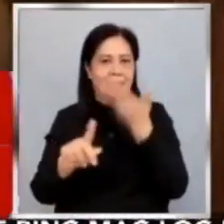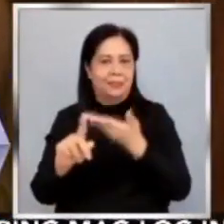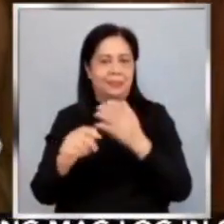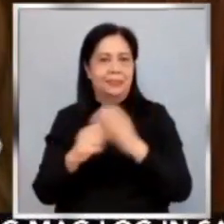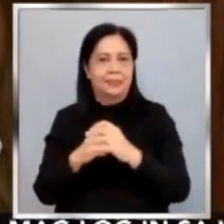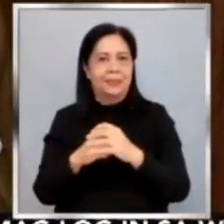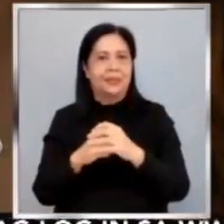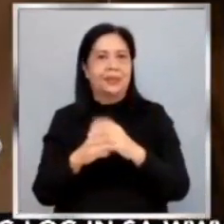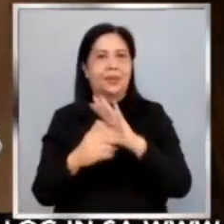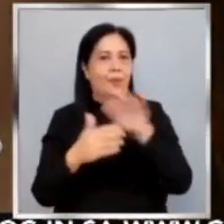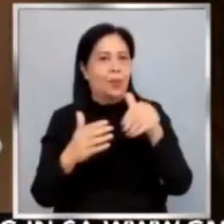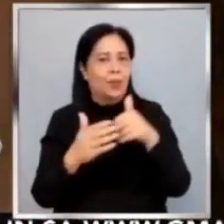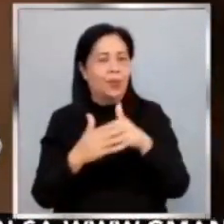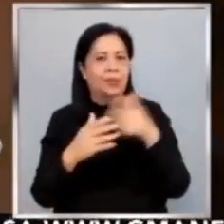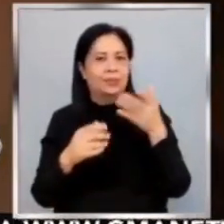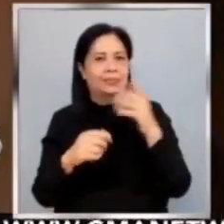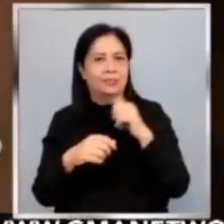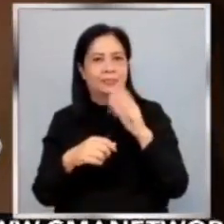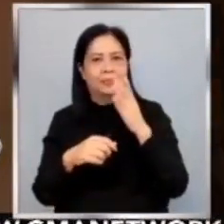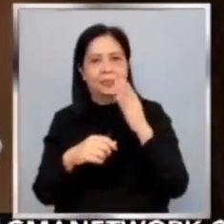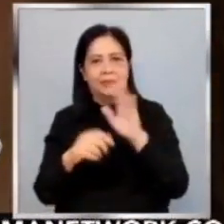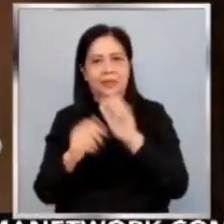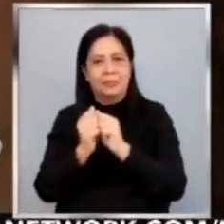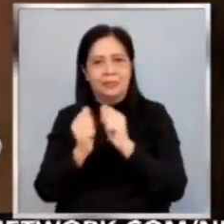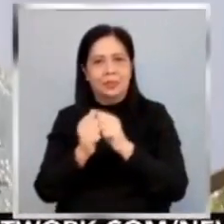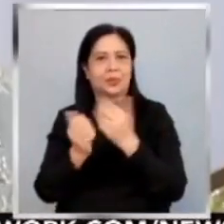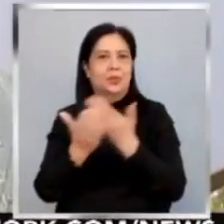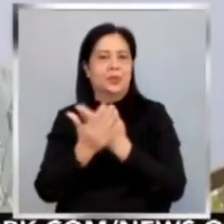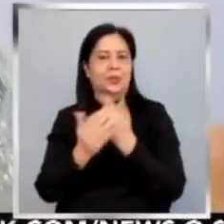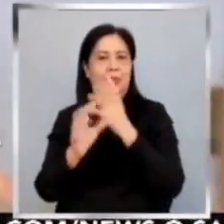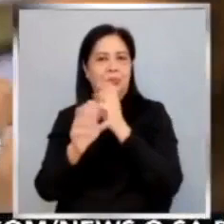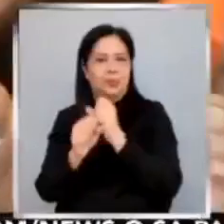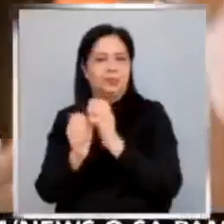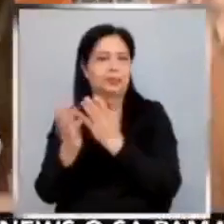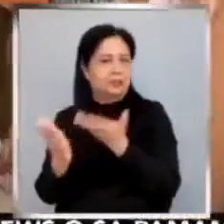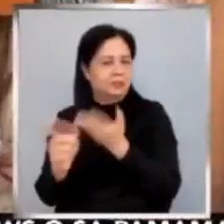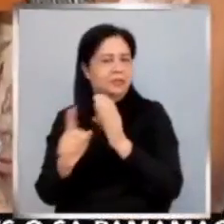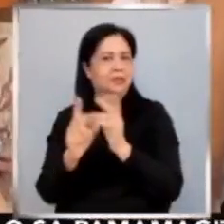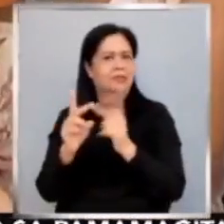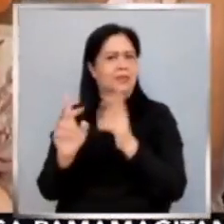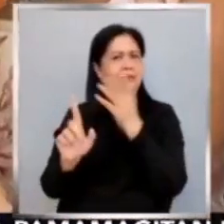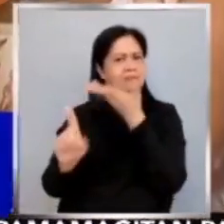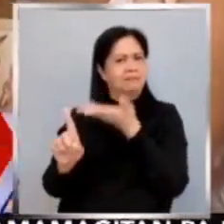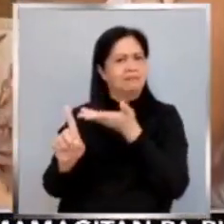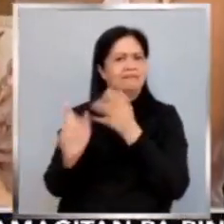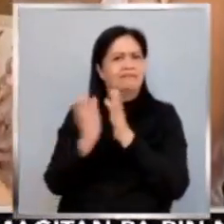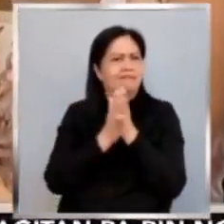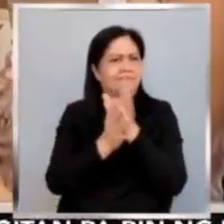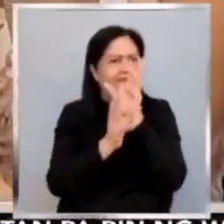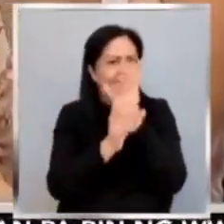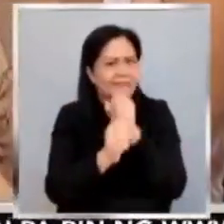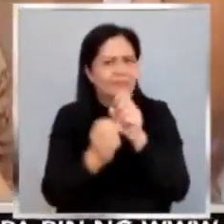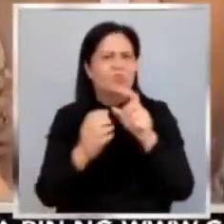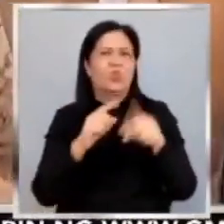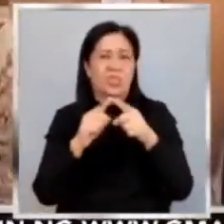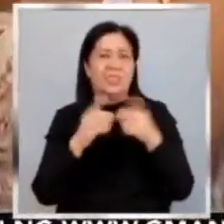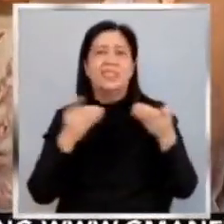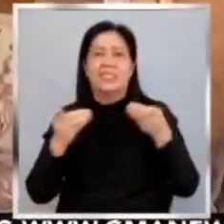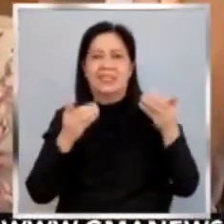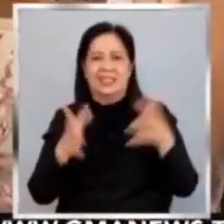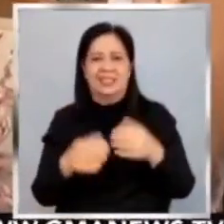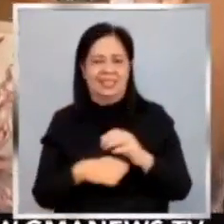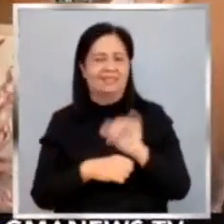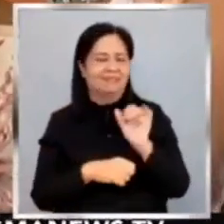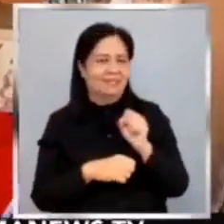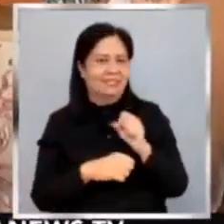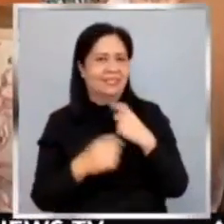sa kanyang boyfriend pagdating sa bago nitong passion. Very passionate siya when it comes to directing. Yes, passionate lang. And